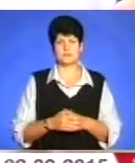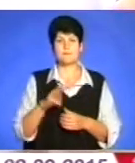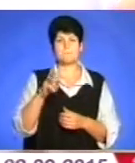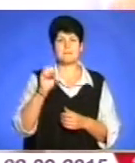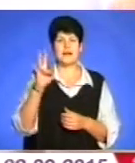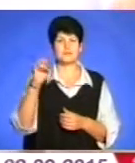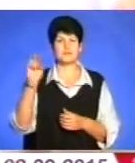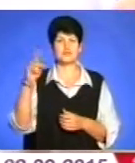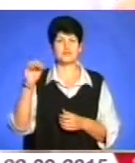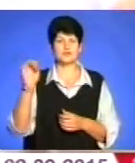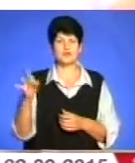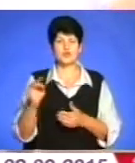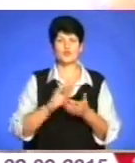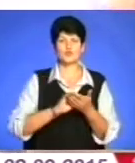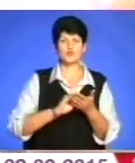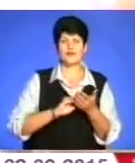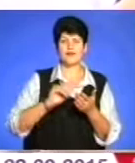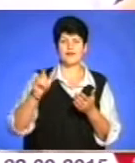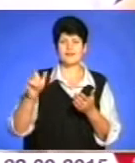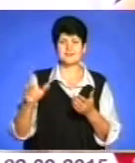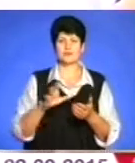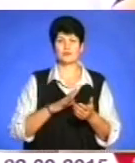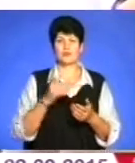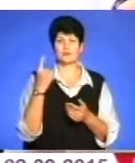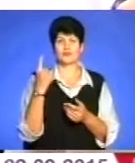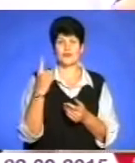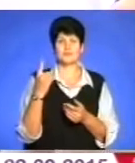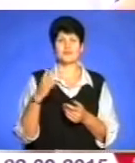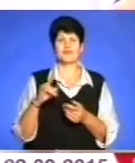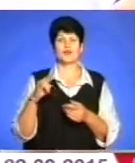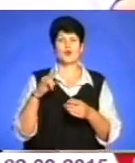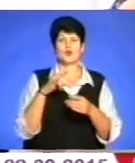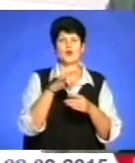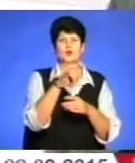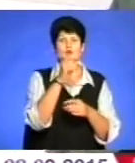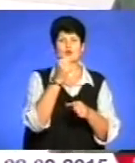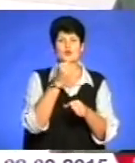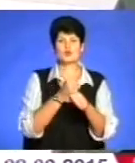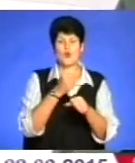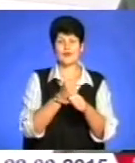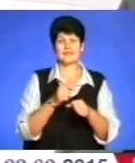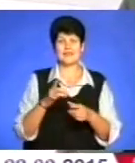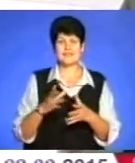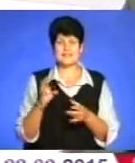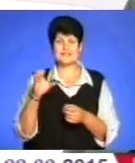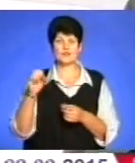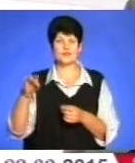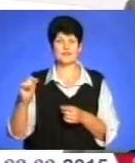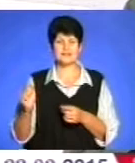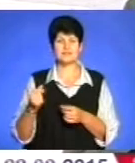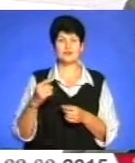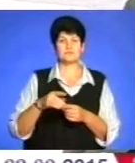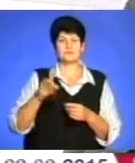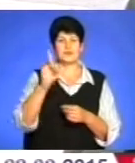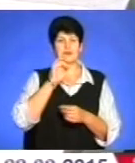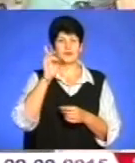Менеджери, журналісти, була одна стюардеса майбутня, але вона ще поки що думає. Юний геній Павло Романишин із